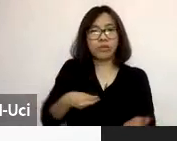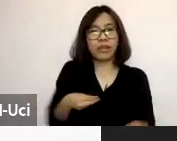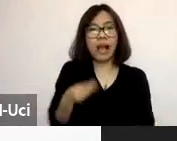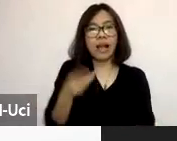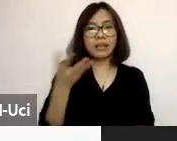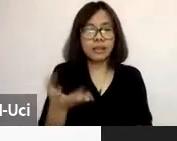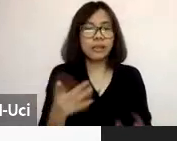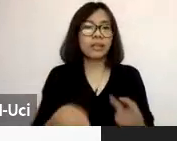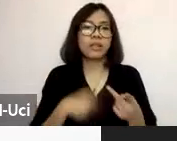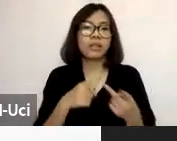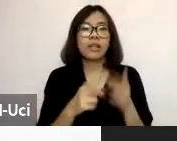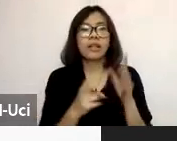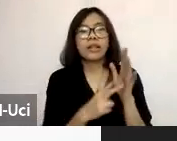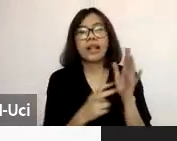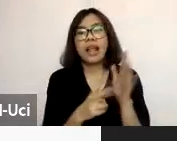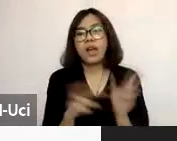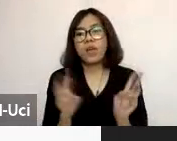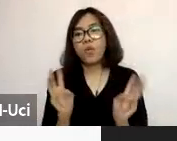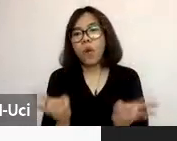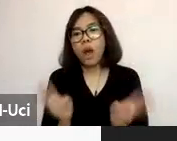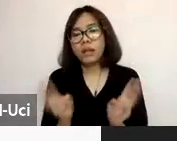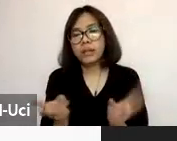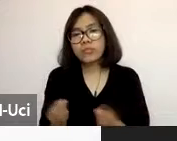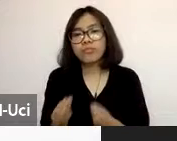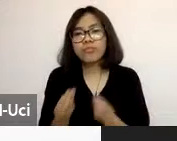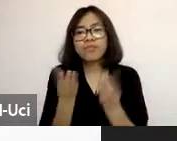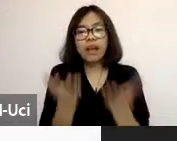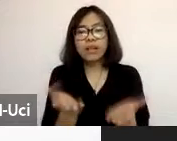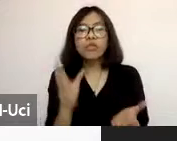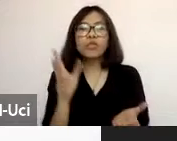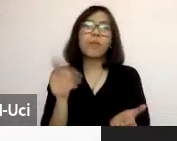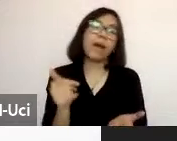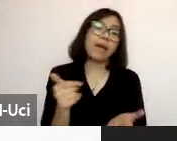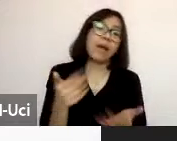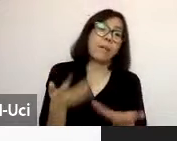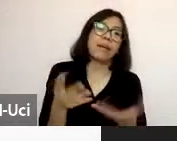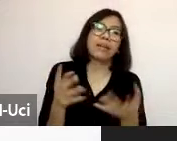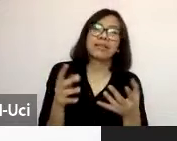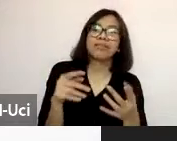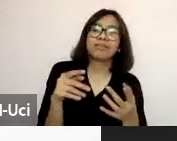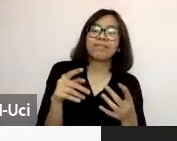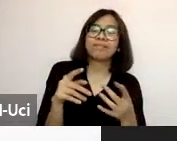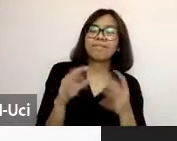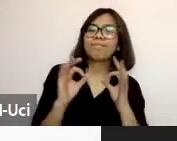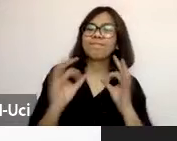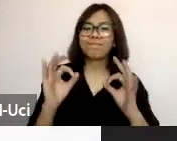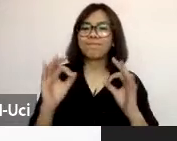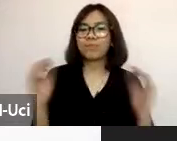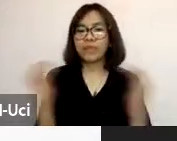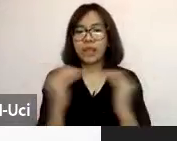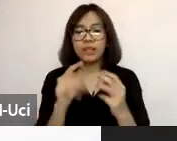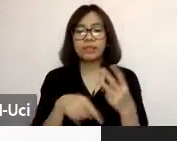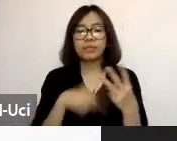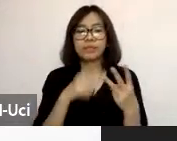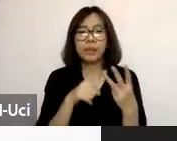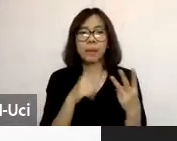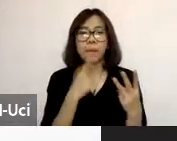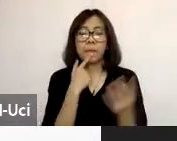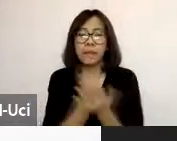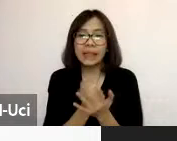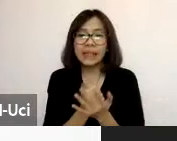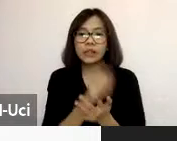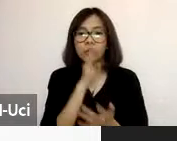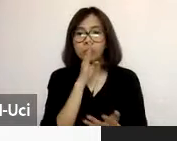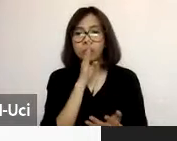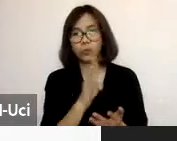kewajaran untuk mewujudkan ketertiban dan keadilan dan yang terpenting adalah nilai kejujuran Indonesia